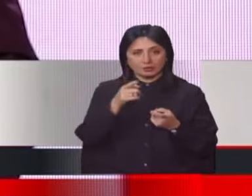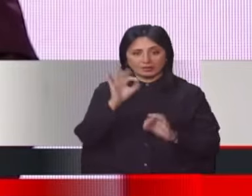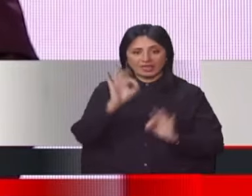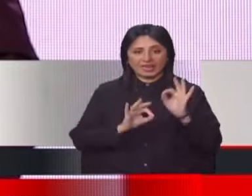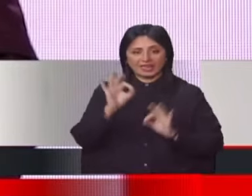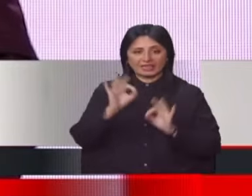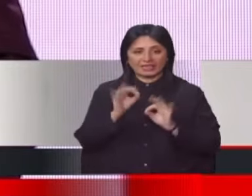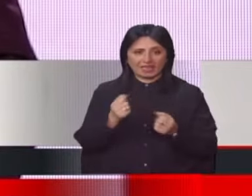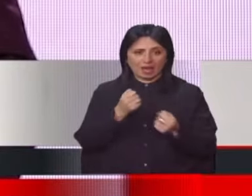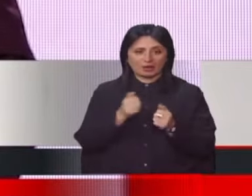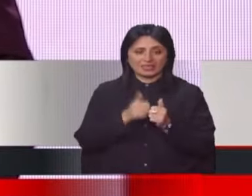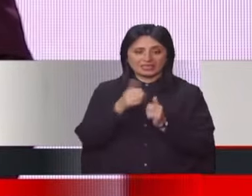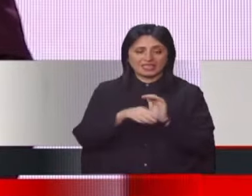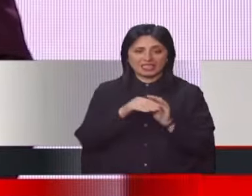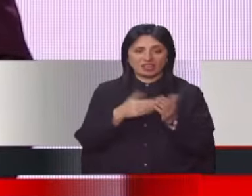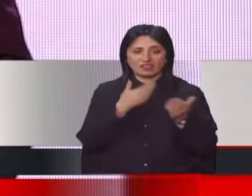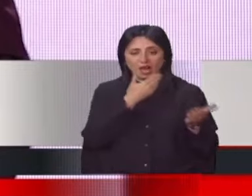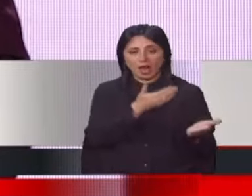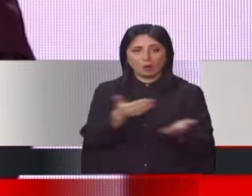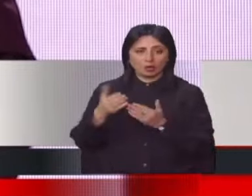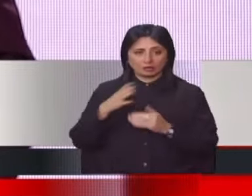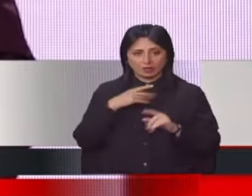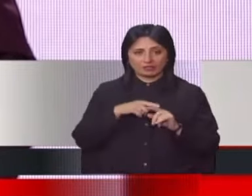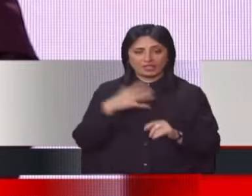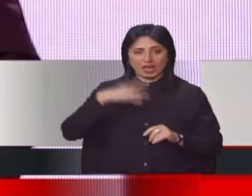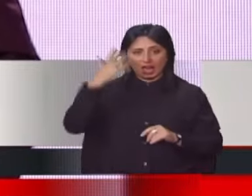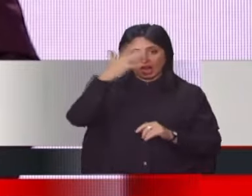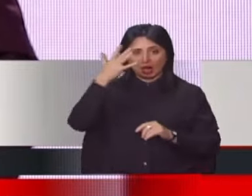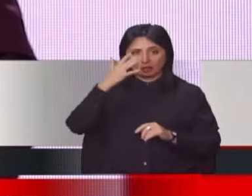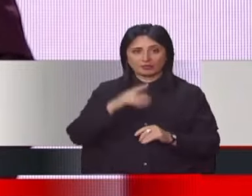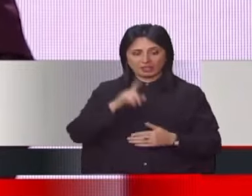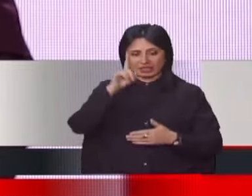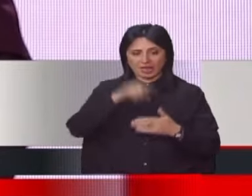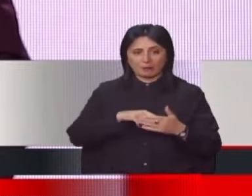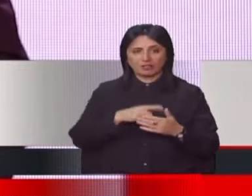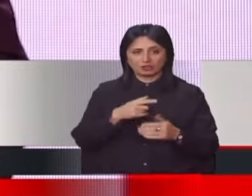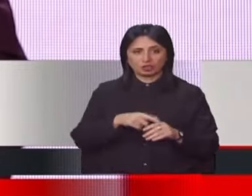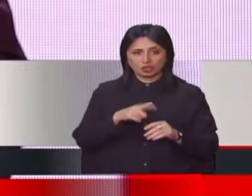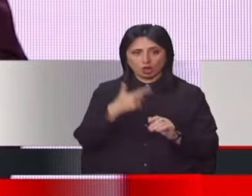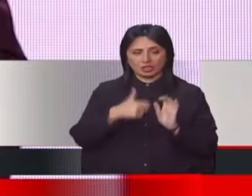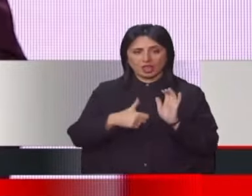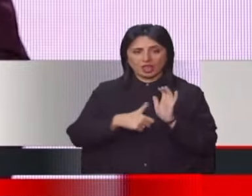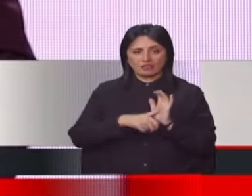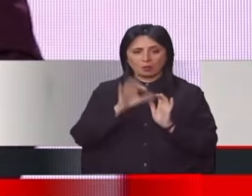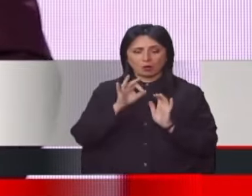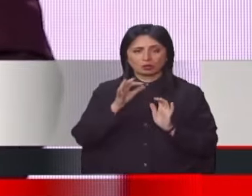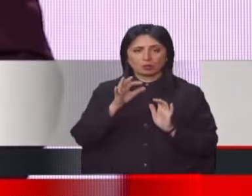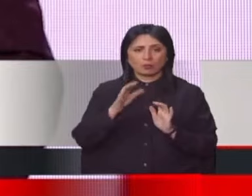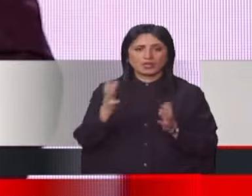რეიტინგები და ის წინასაარჩევნო გამოკითხვები, რომლითაც ქართული ოცნება დამაჯერებლად იგებს 26 ოქტომბრის